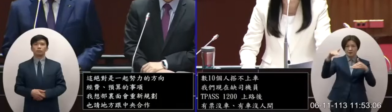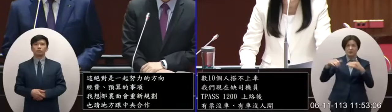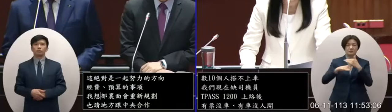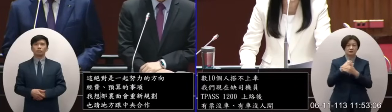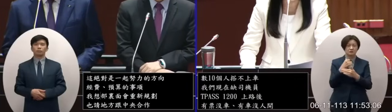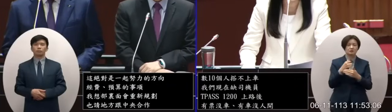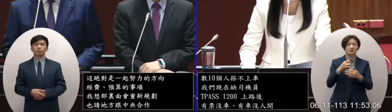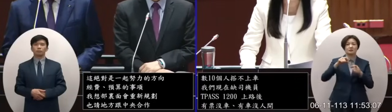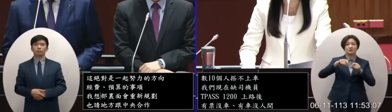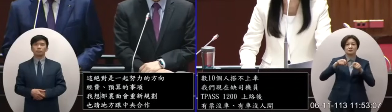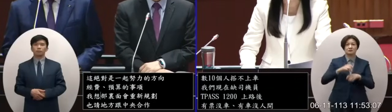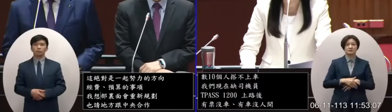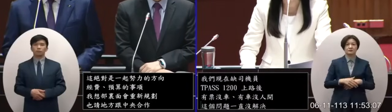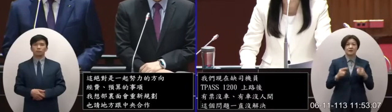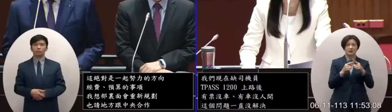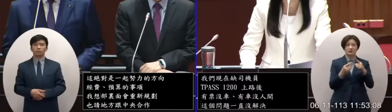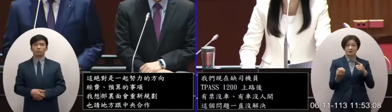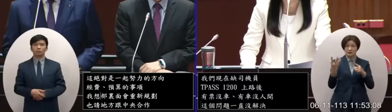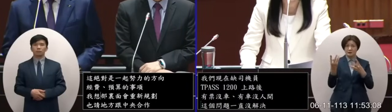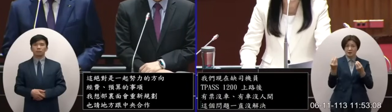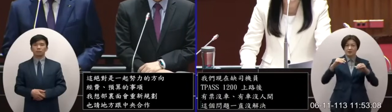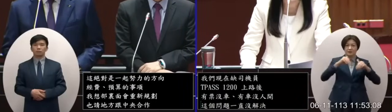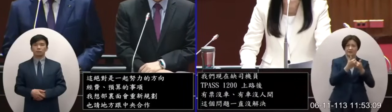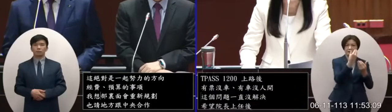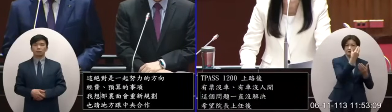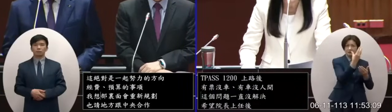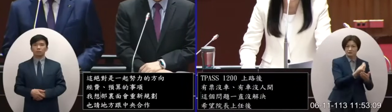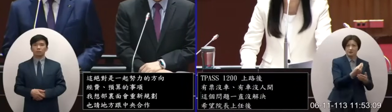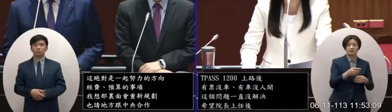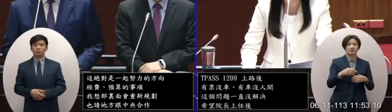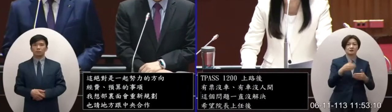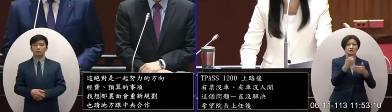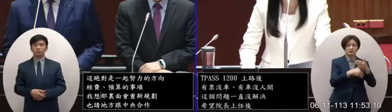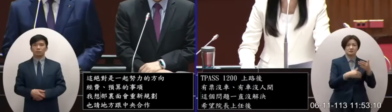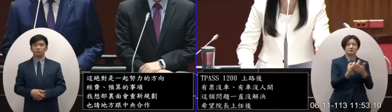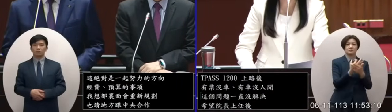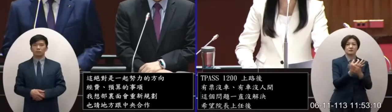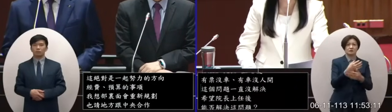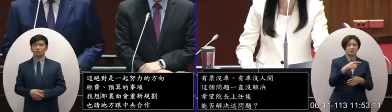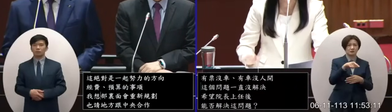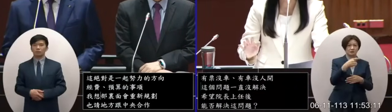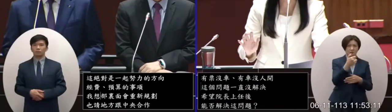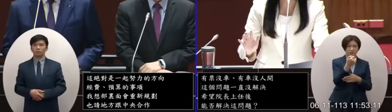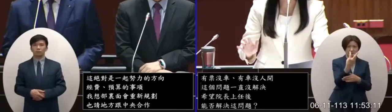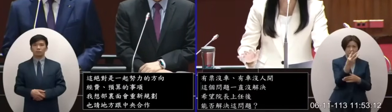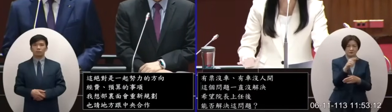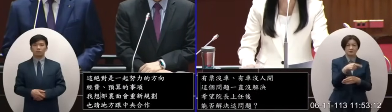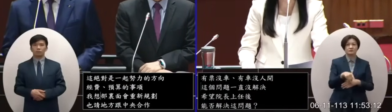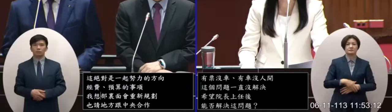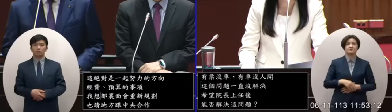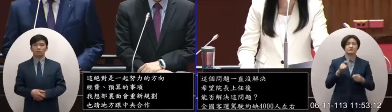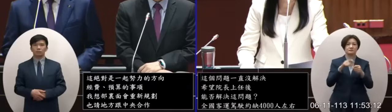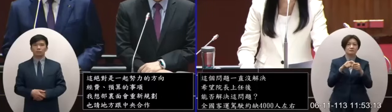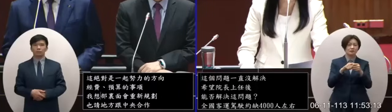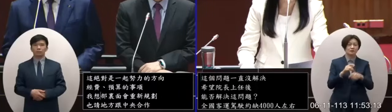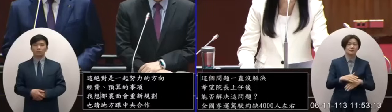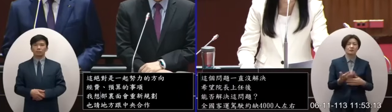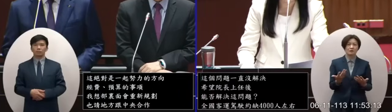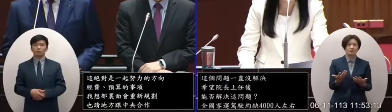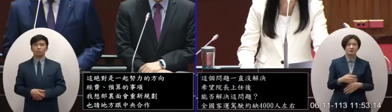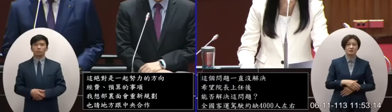们发现啊，这个人数不增反减，还少了153人哦。那整个啊，我们这个达成的目标哦，就是